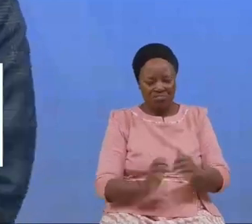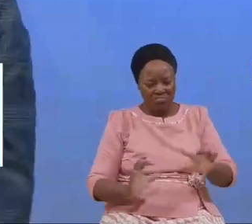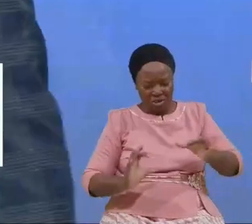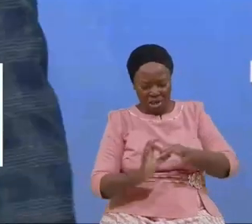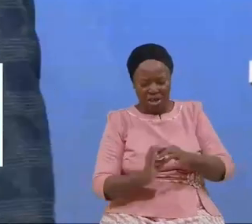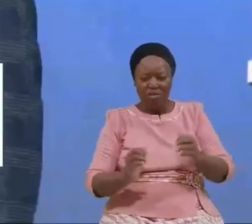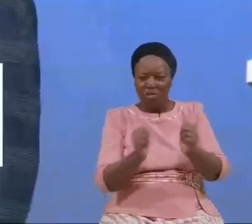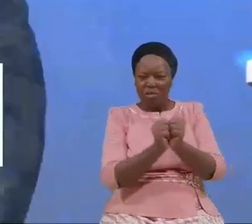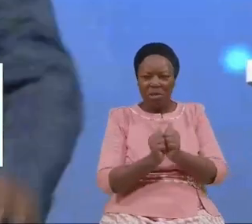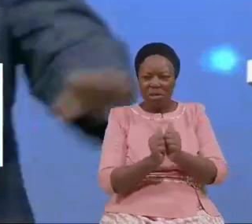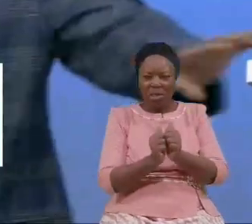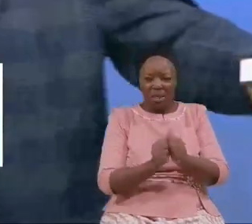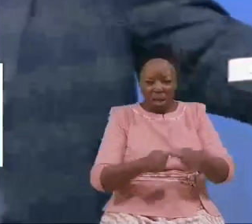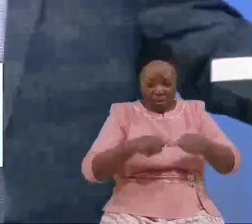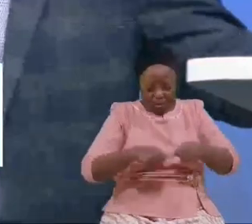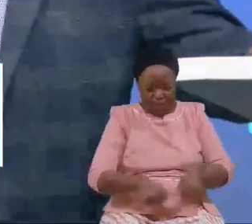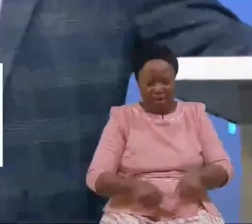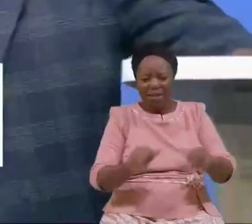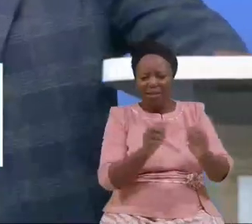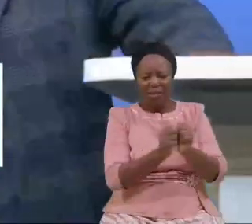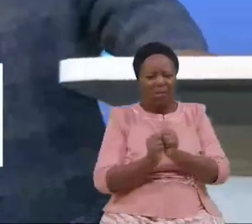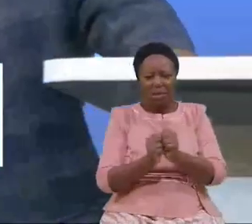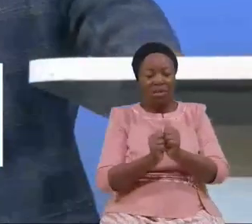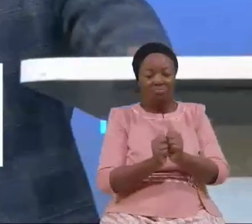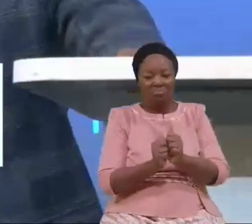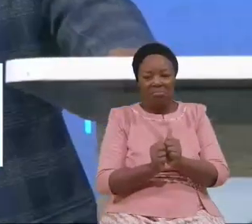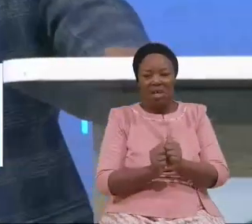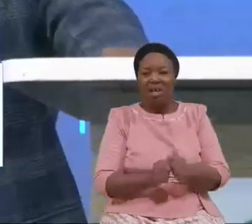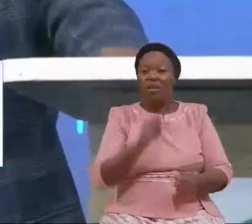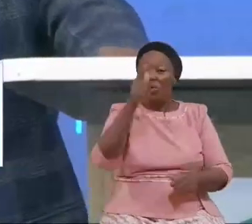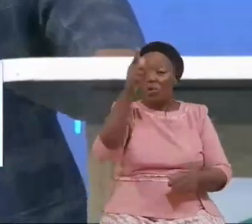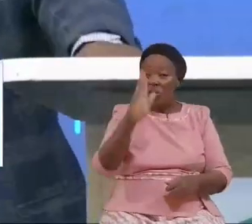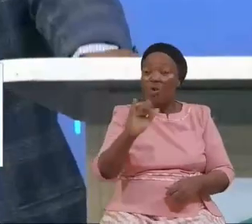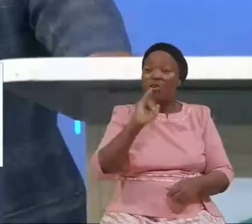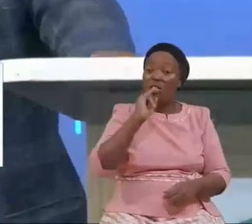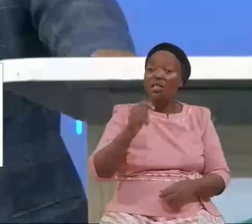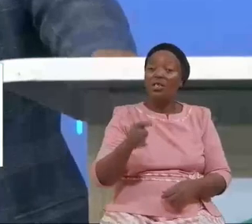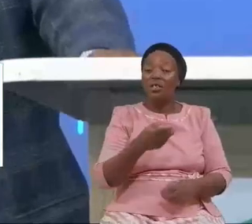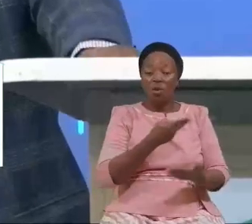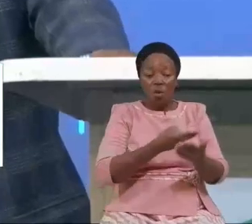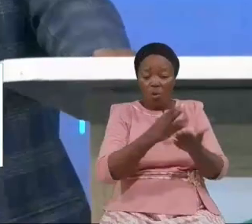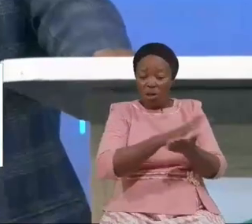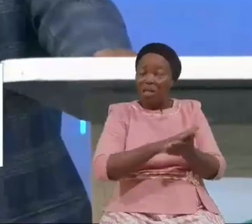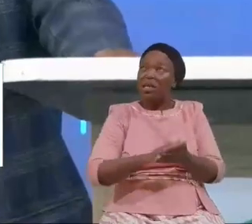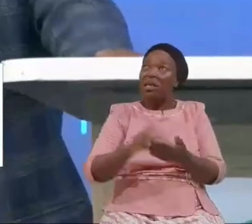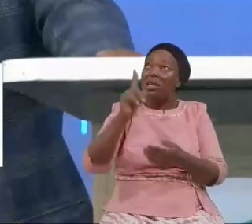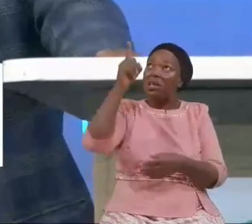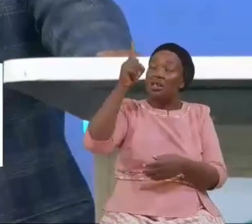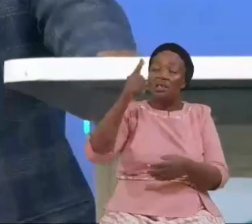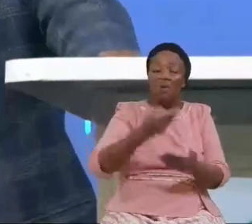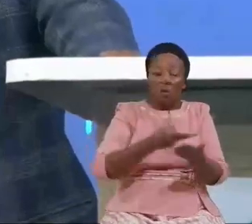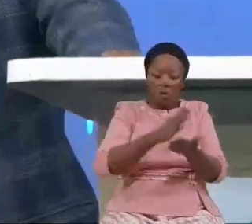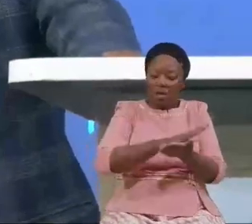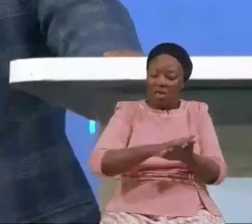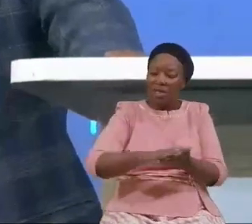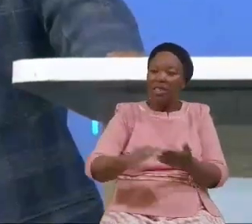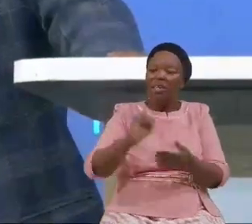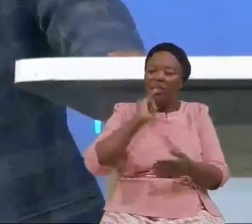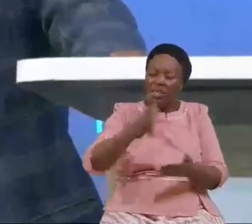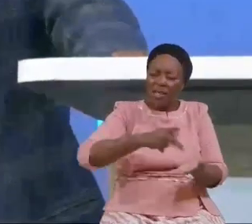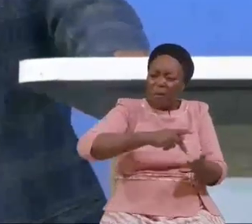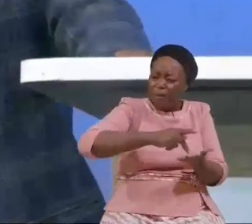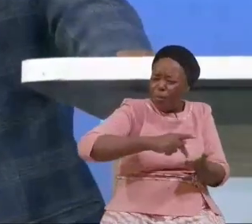de me rendre cohabitant ensemble Dieu est saint ça sainteté est pure